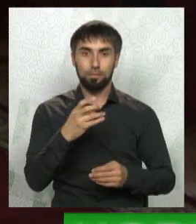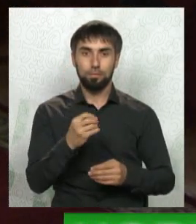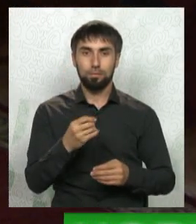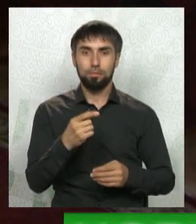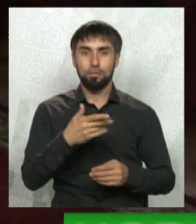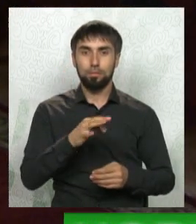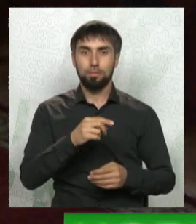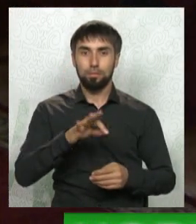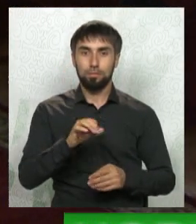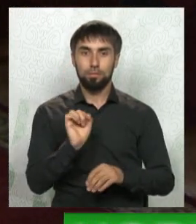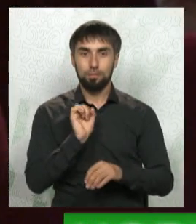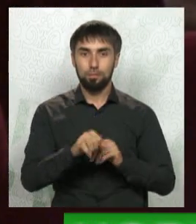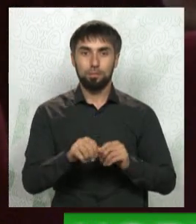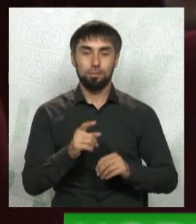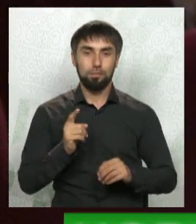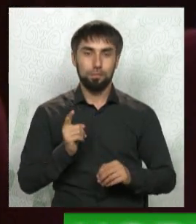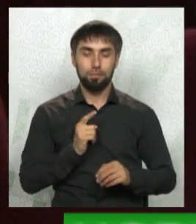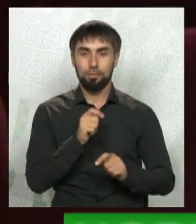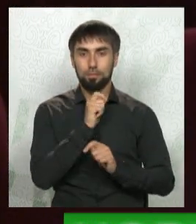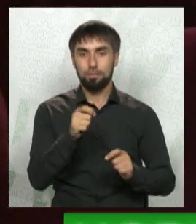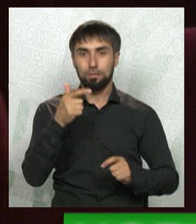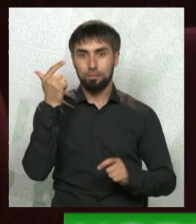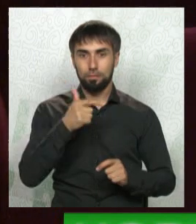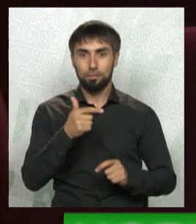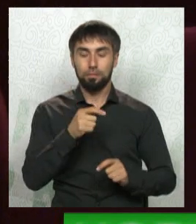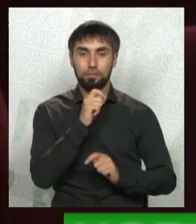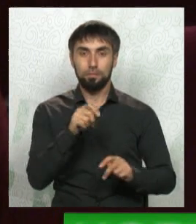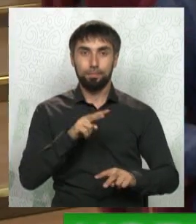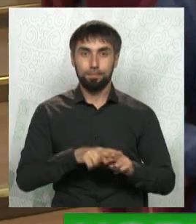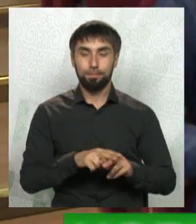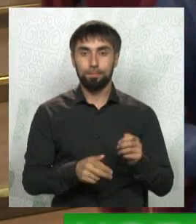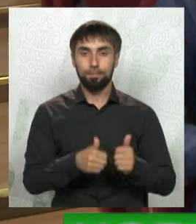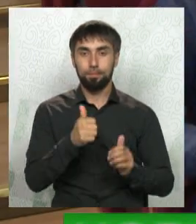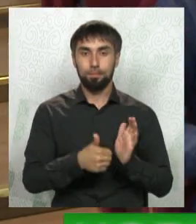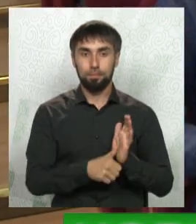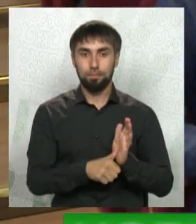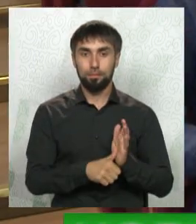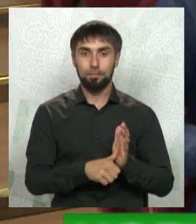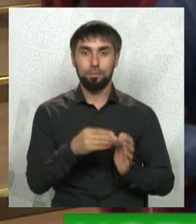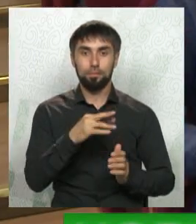какие-то блага, победителей ждут подарки и грамоты. Призовых мест в конкурсе 6,